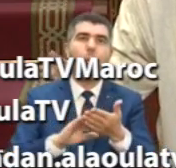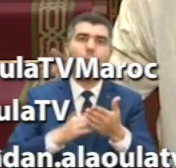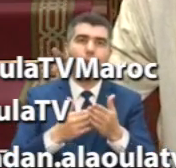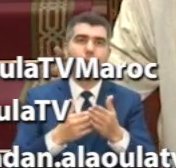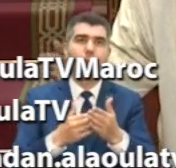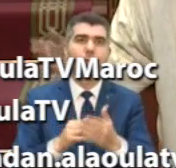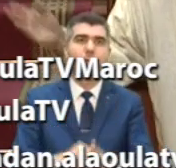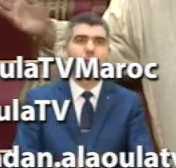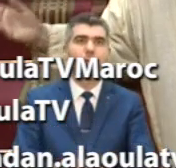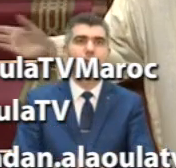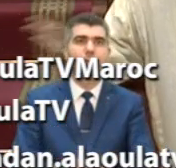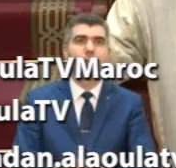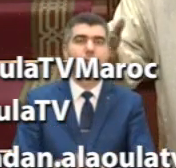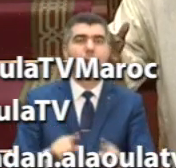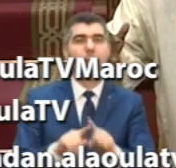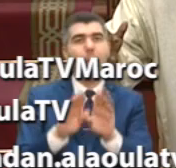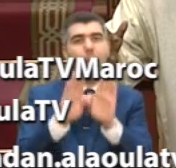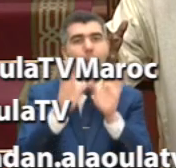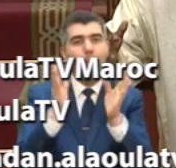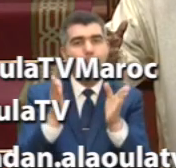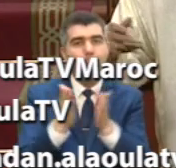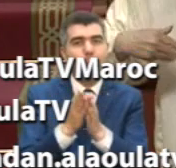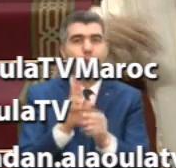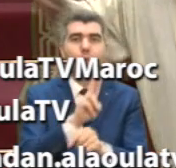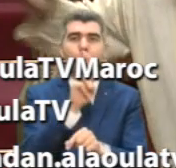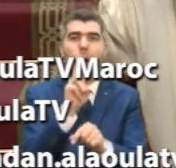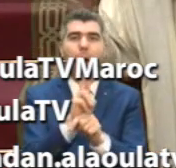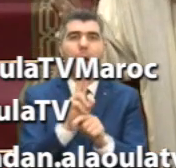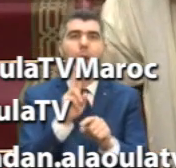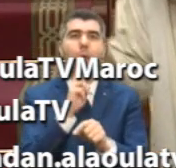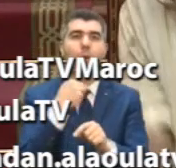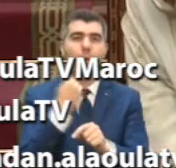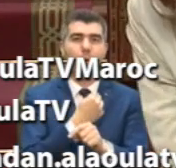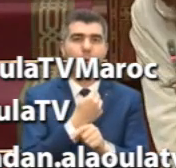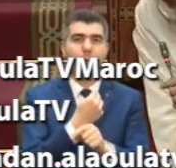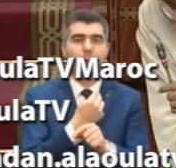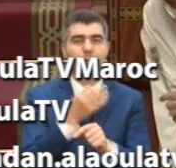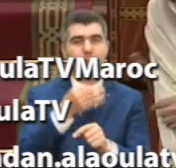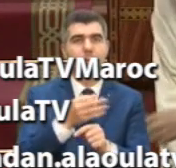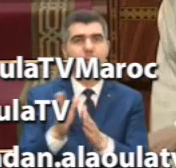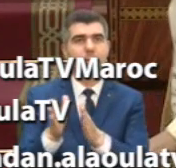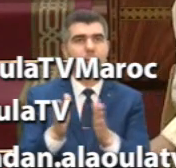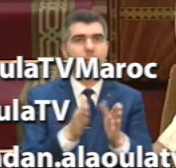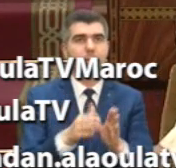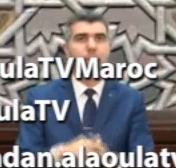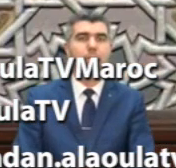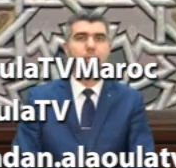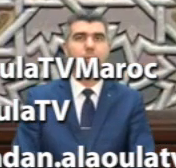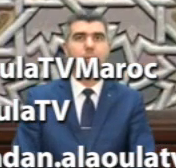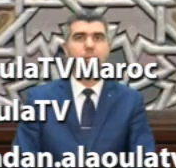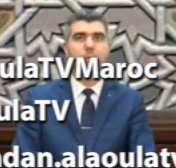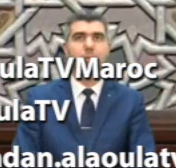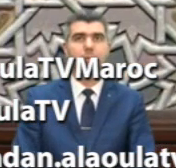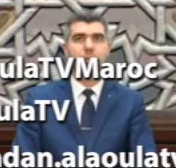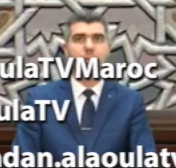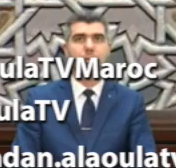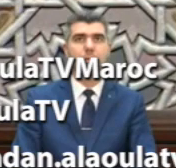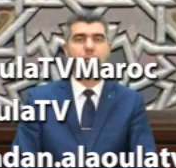وبالتالي جميعا نسائل الحكومه لا نسائل بعضنا البعض. شكرا. شكرا شكرا